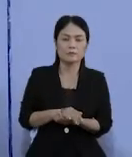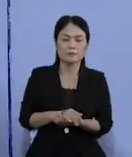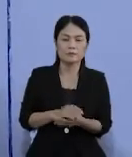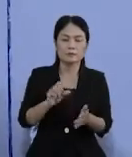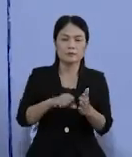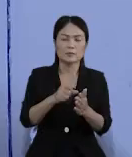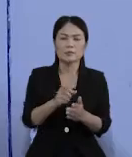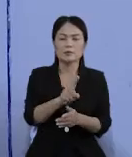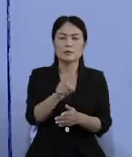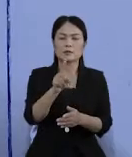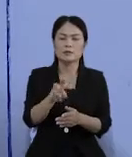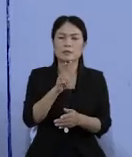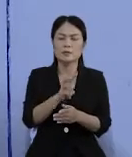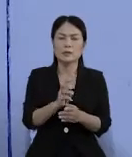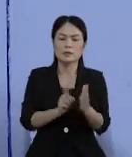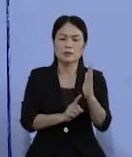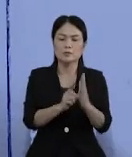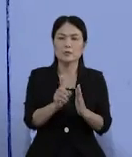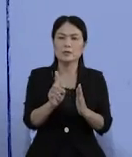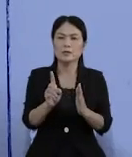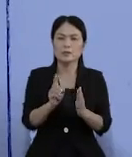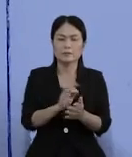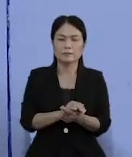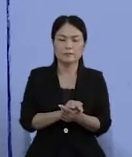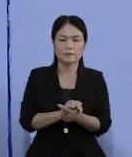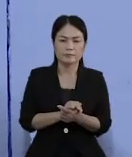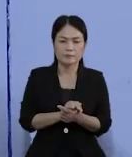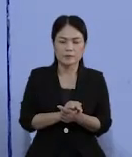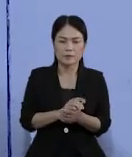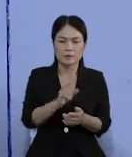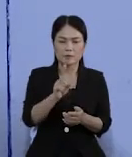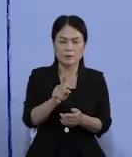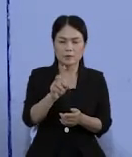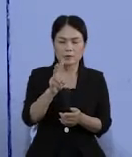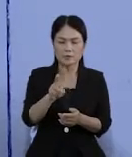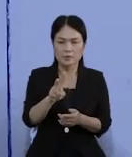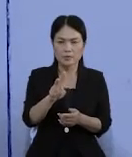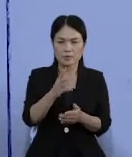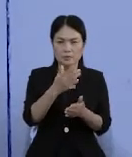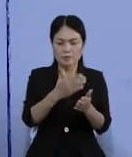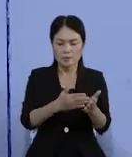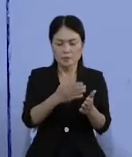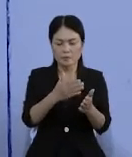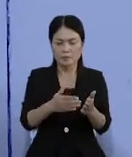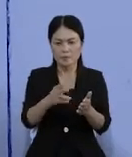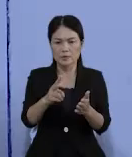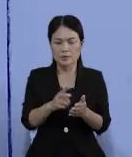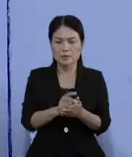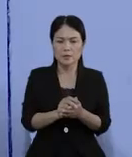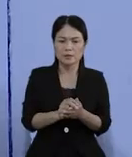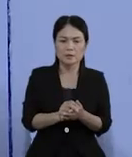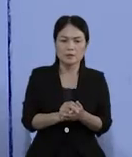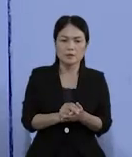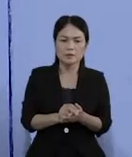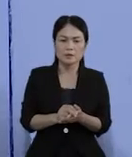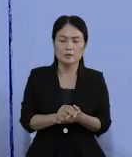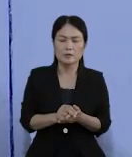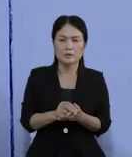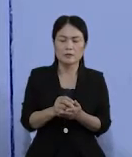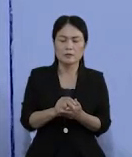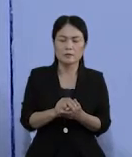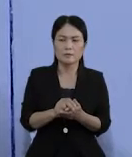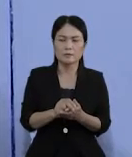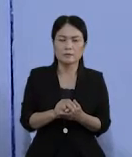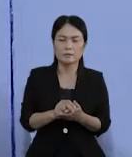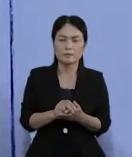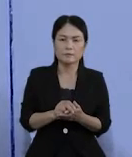miền này thà ta tật thật nó không còn phù nà ní muối chấm này pi chấm này nhưng chẳng nó không còn phong ti muối cứ tật miền còn